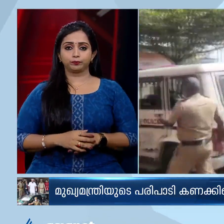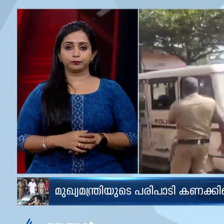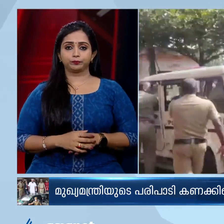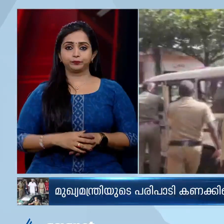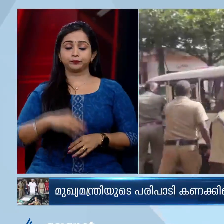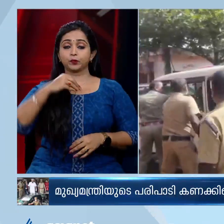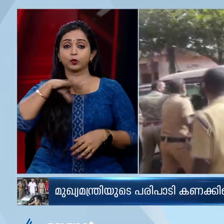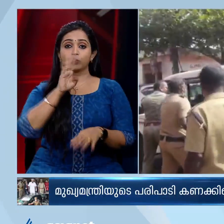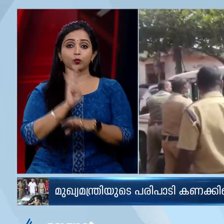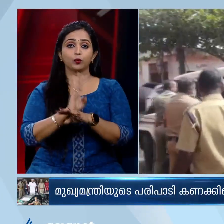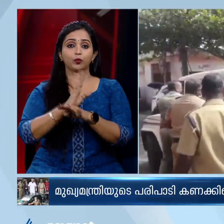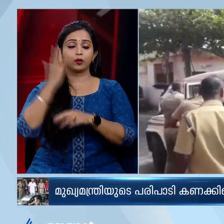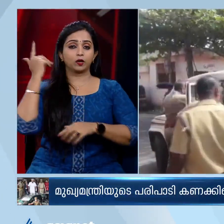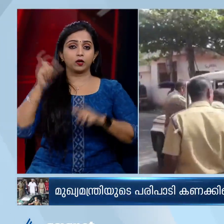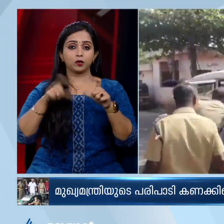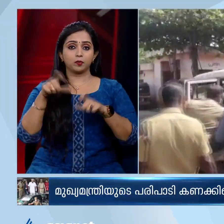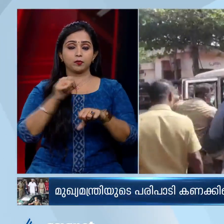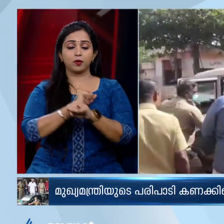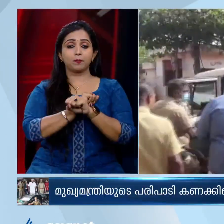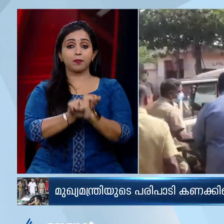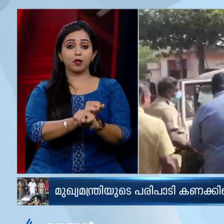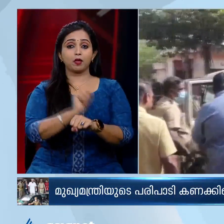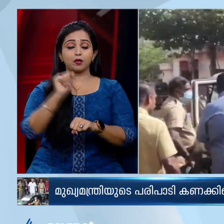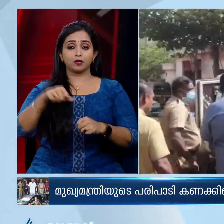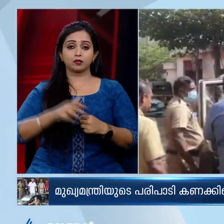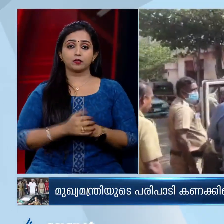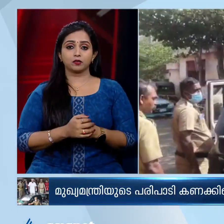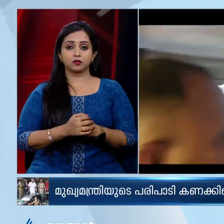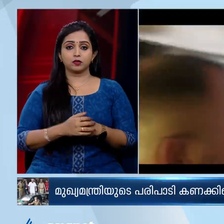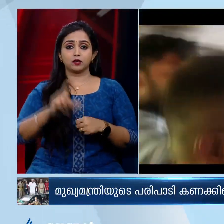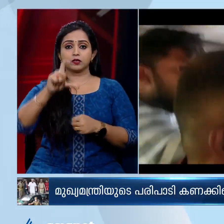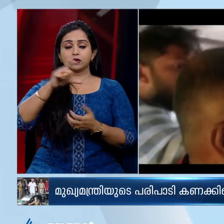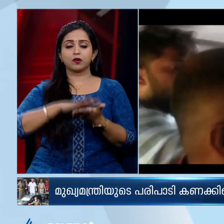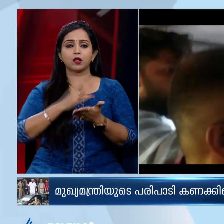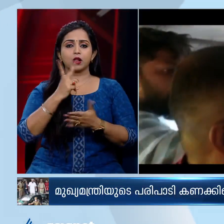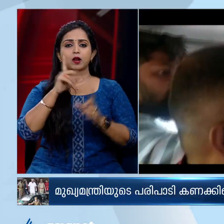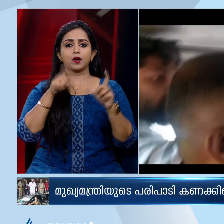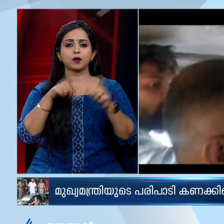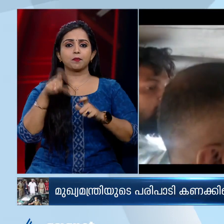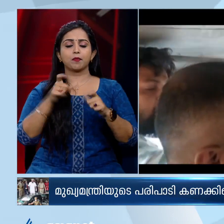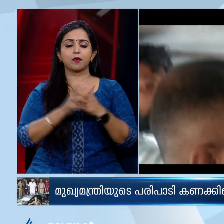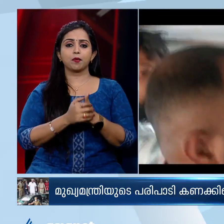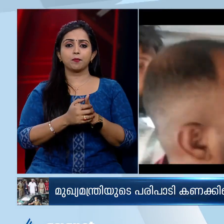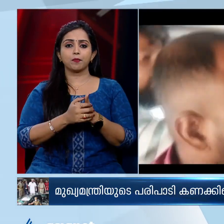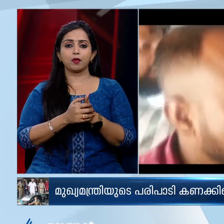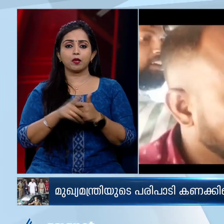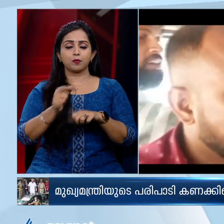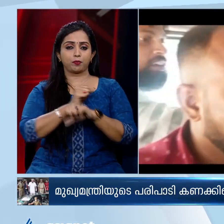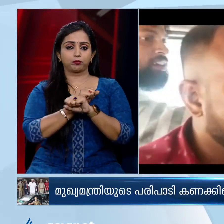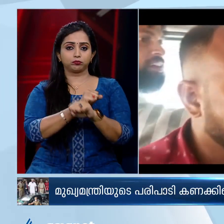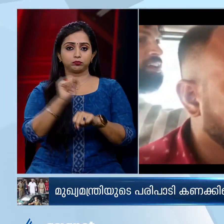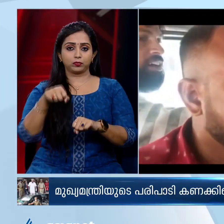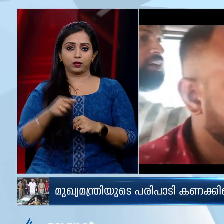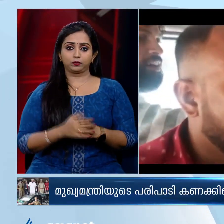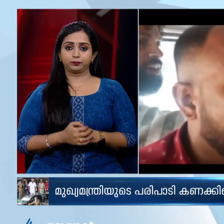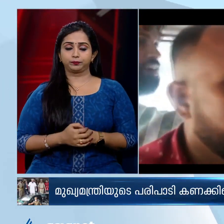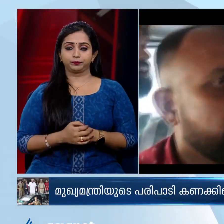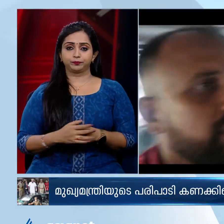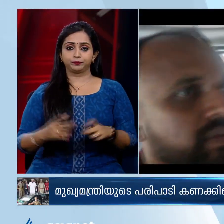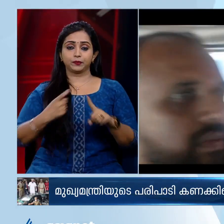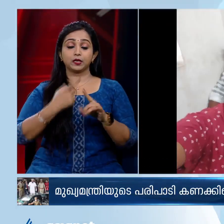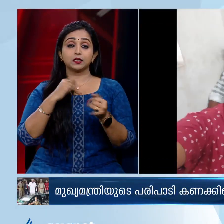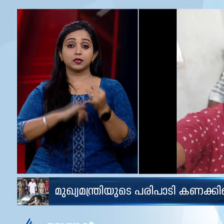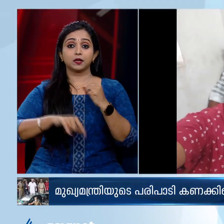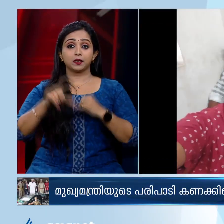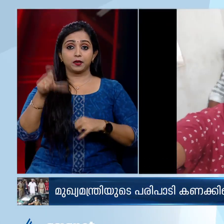കോൺഗ്രസ് പ്രവർത്തകരെ കസ്റ്റഡിയിൽ എടുക്കുകയായിരുന്നു. പോളയത്തോട് 4, ചവറയിൽ 2 പ്രവർത്തകരെയുമാണ് കരുതൽ തടങ്കലിലാക്കിയിരിക്കുന്നത്. സംസ്ഥാന സെക്രട്ടറി RS